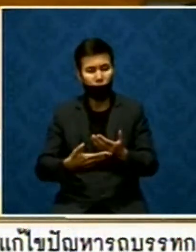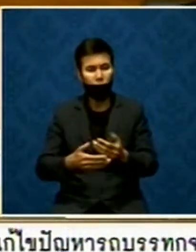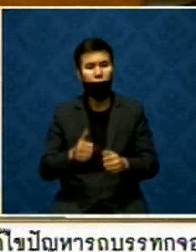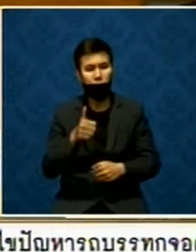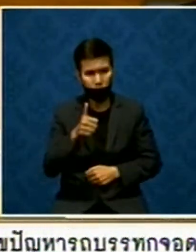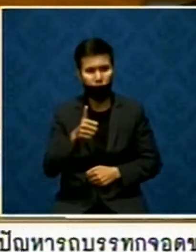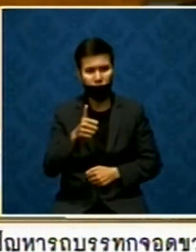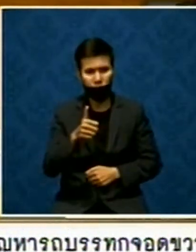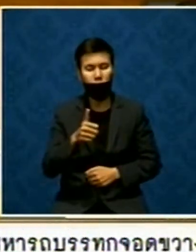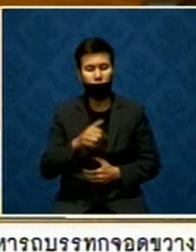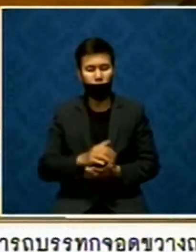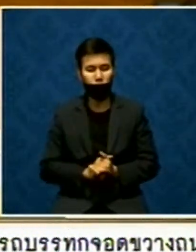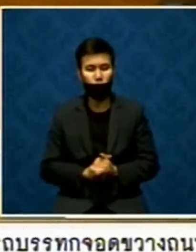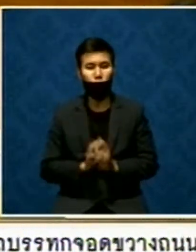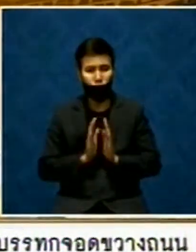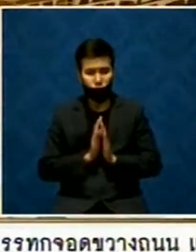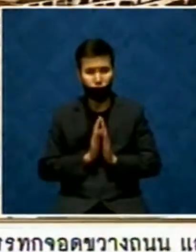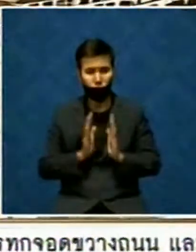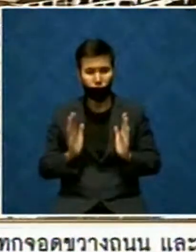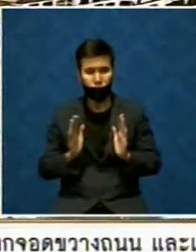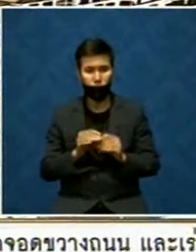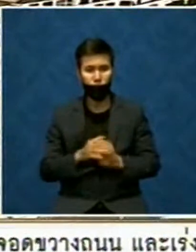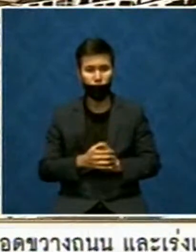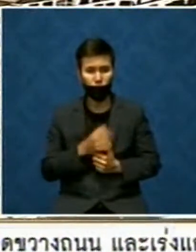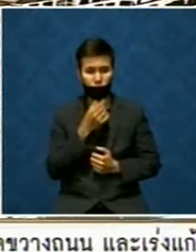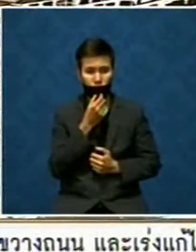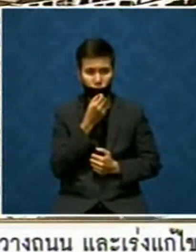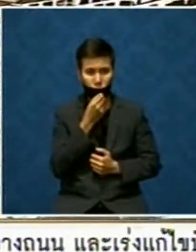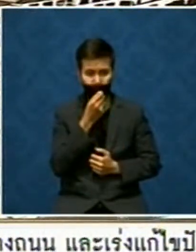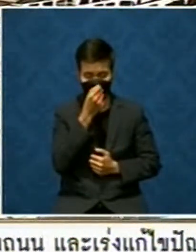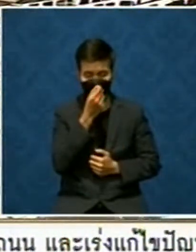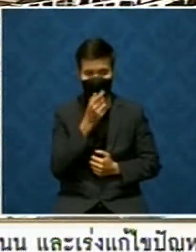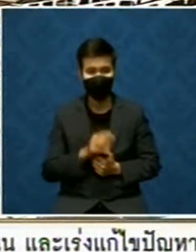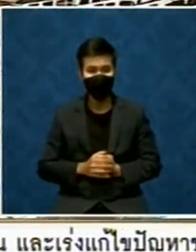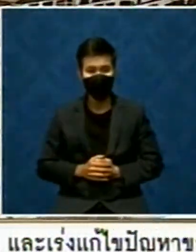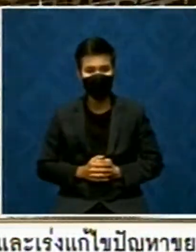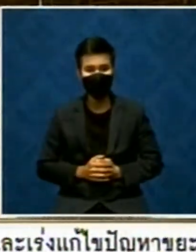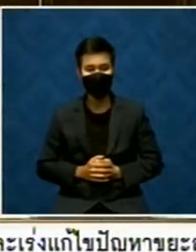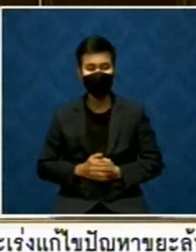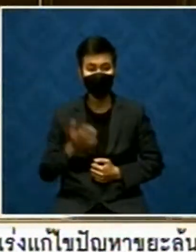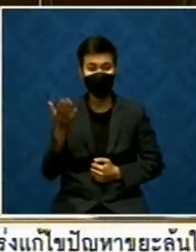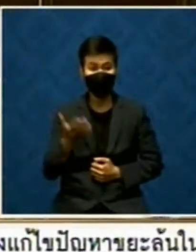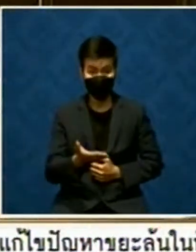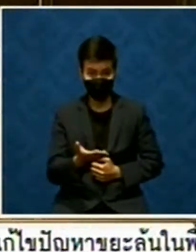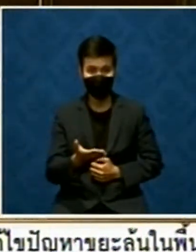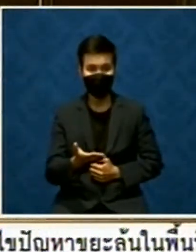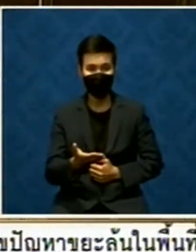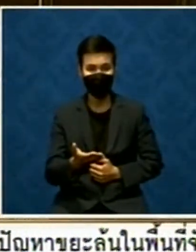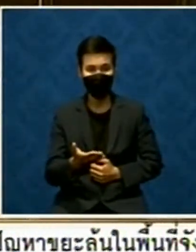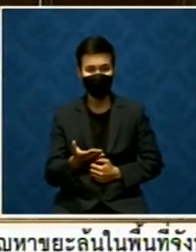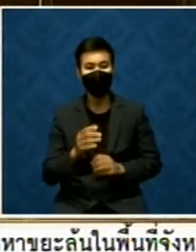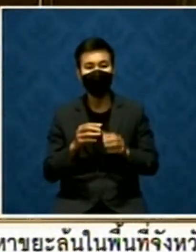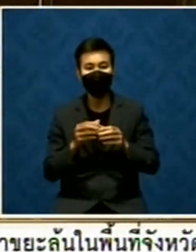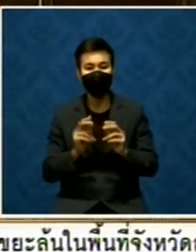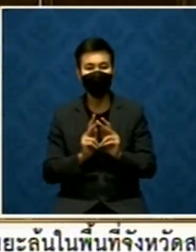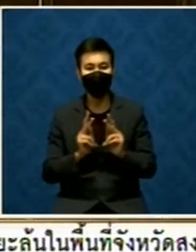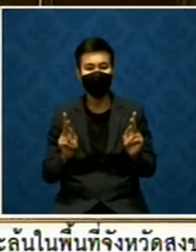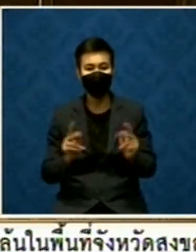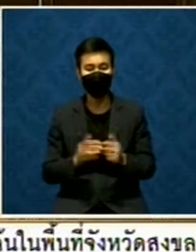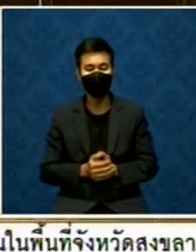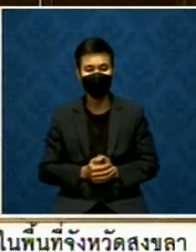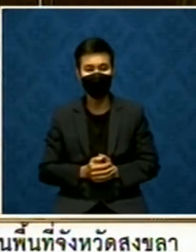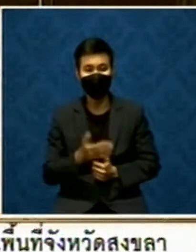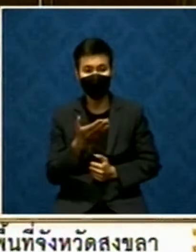15นี่เป็นรายชื่อที่เตรียมไว ้ไม่งั้นตกลงแล้วตอนแรกที่บอกว่าคุณสุชาติชมกลิ่นเนี่ยนะโผล่มาทีหลังเนี่ยไม่ใช่ใช่ไหมมันเป็น15แล้วก็ตั